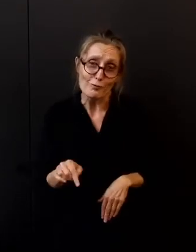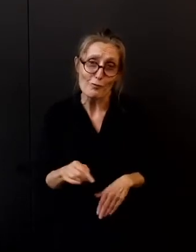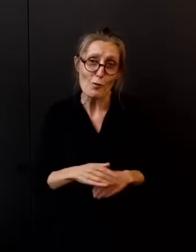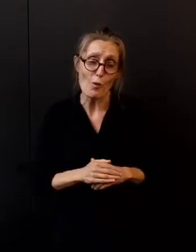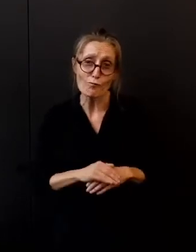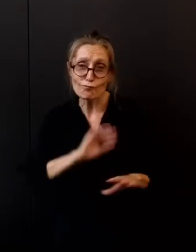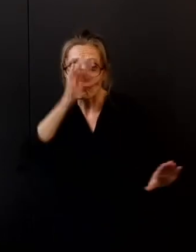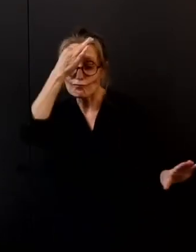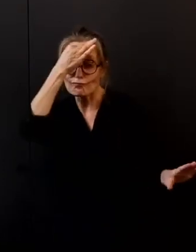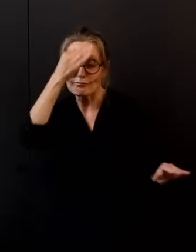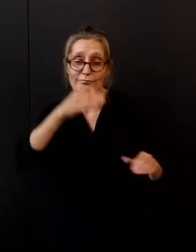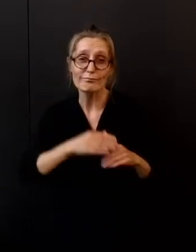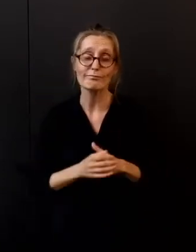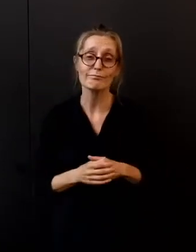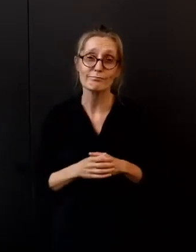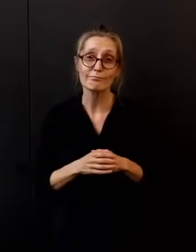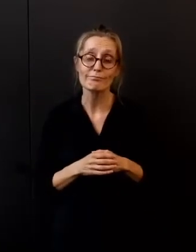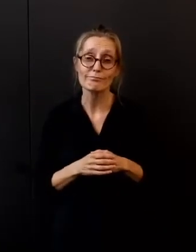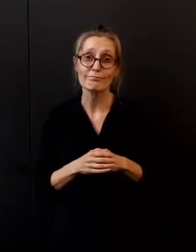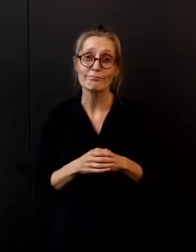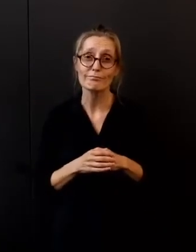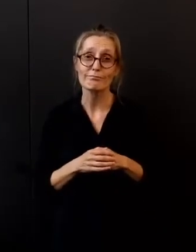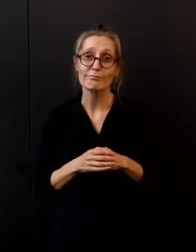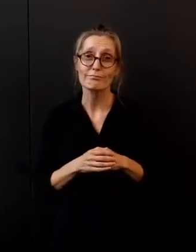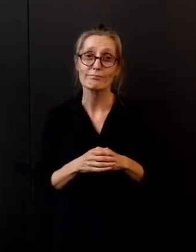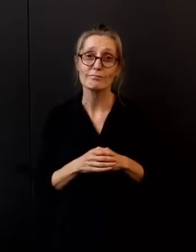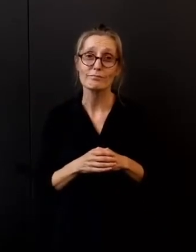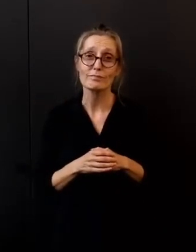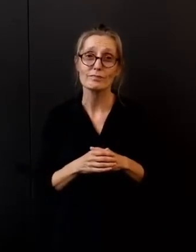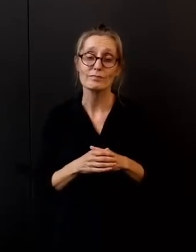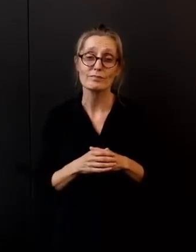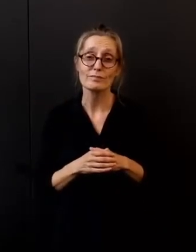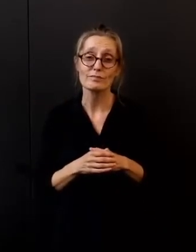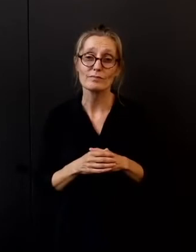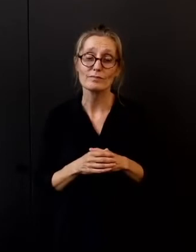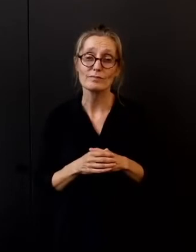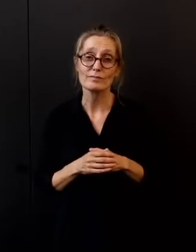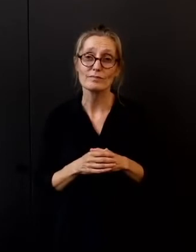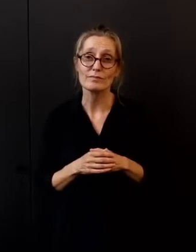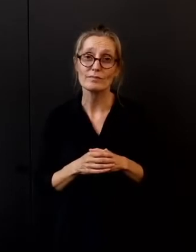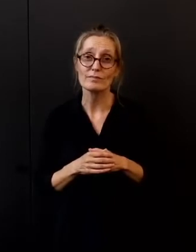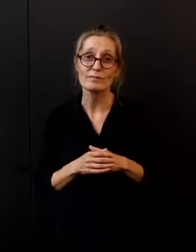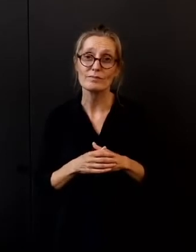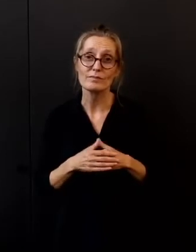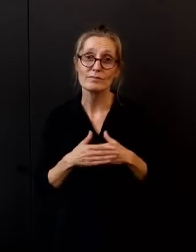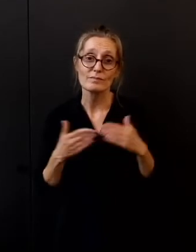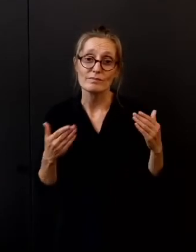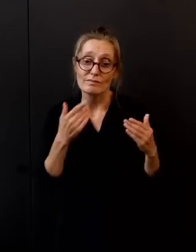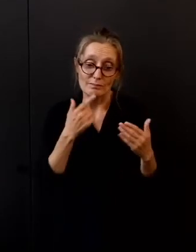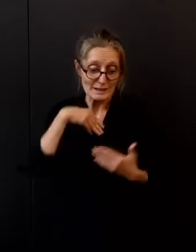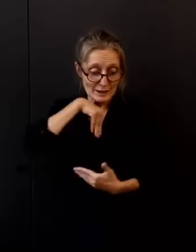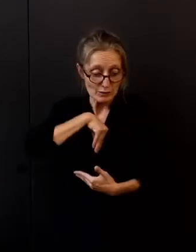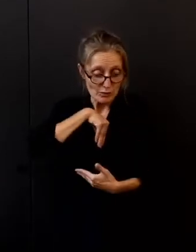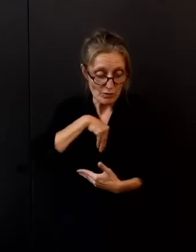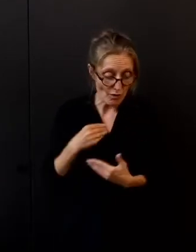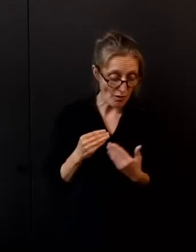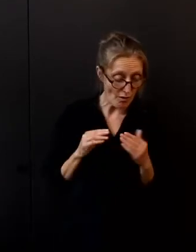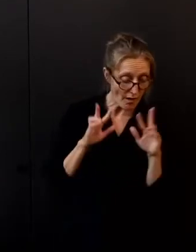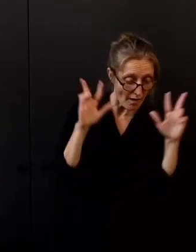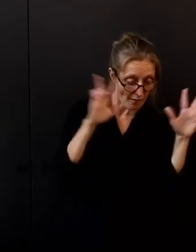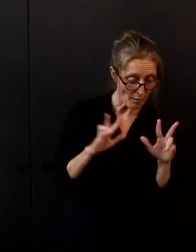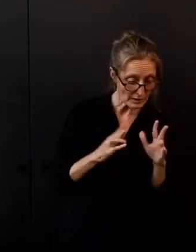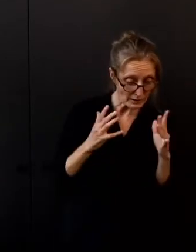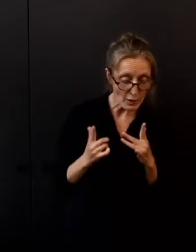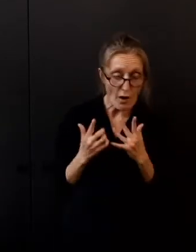a l'appétence de l'informatique et la volonté de travailler, il ne